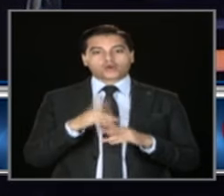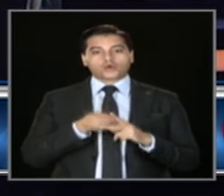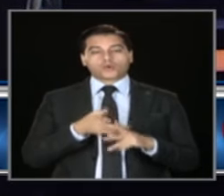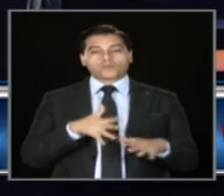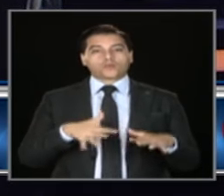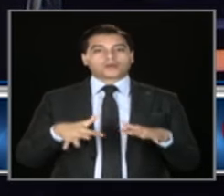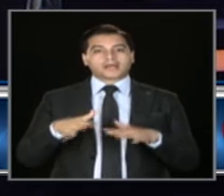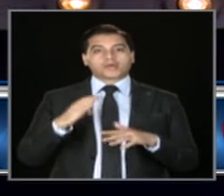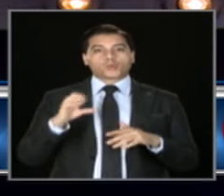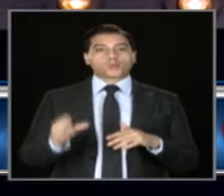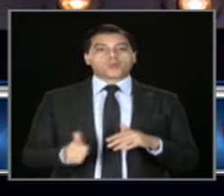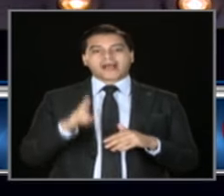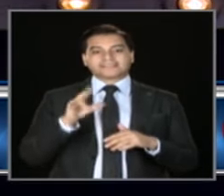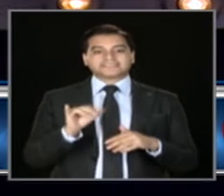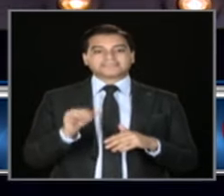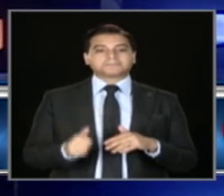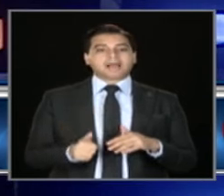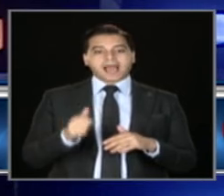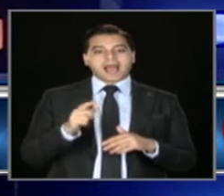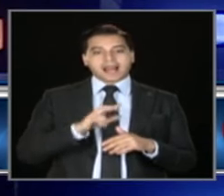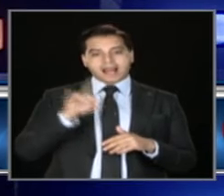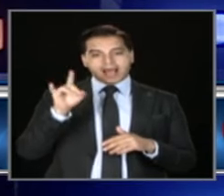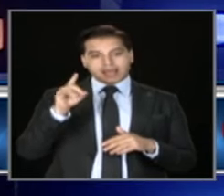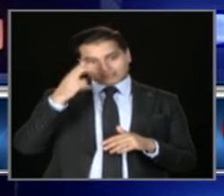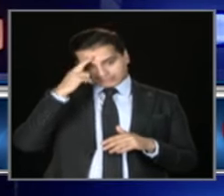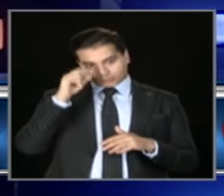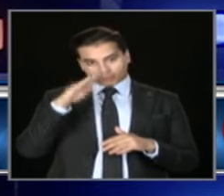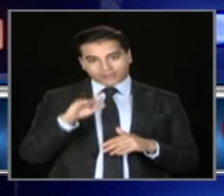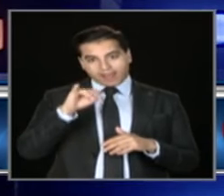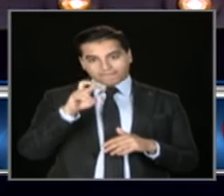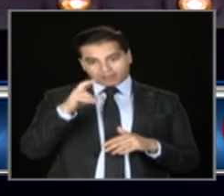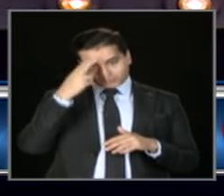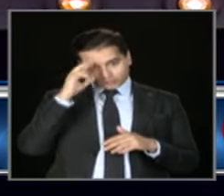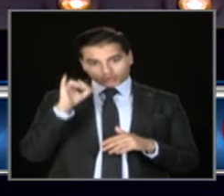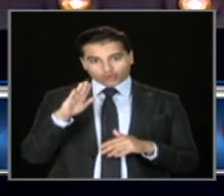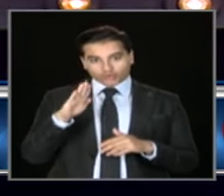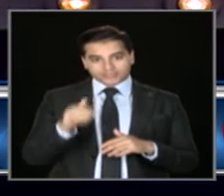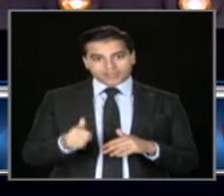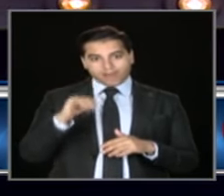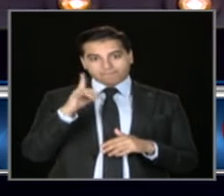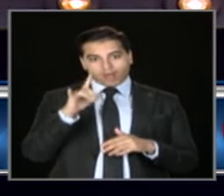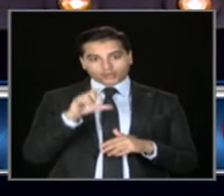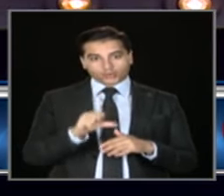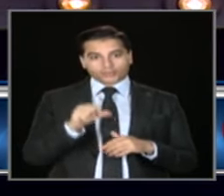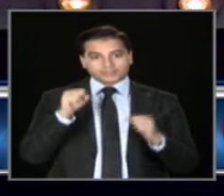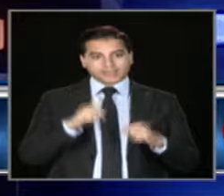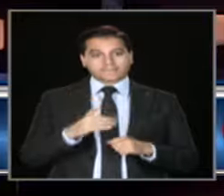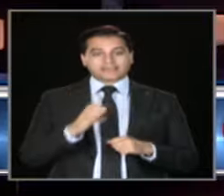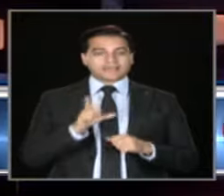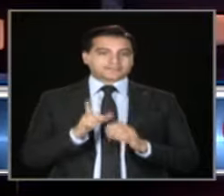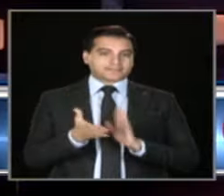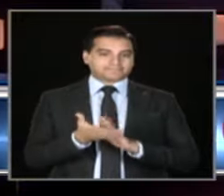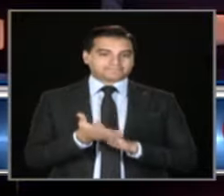جواتيمالا اجابتك يا اسامه يوسا يوسا ماريو يوسا اجابه